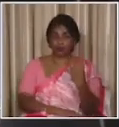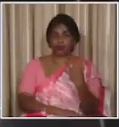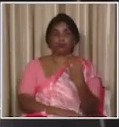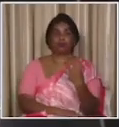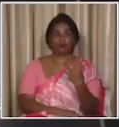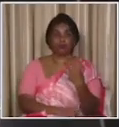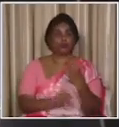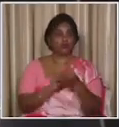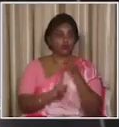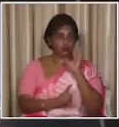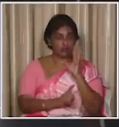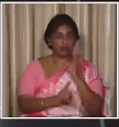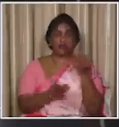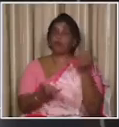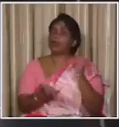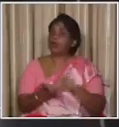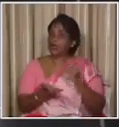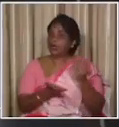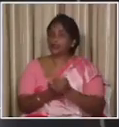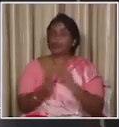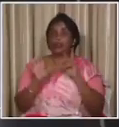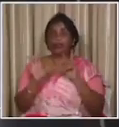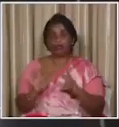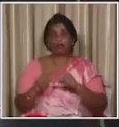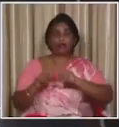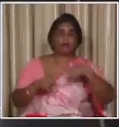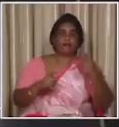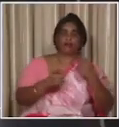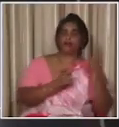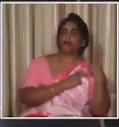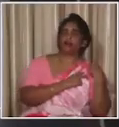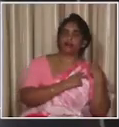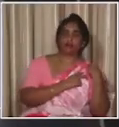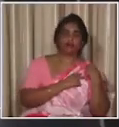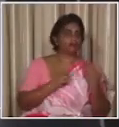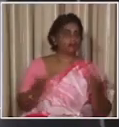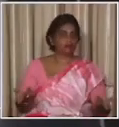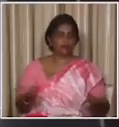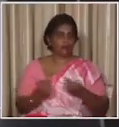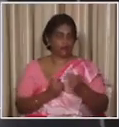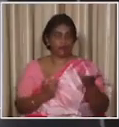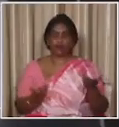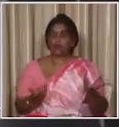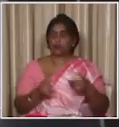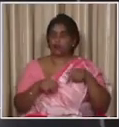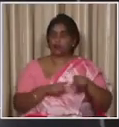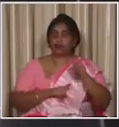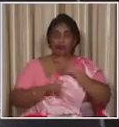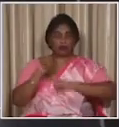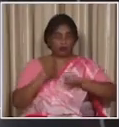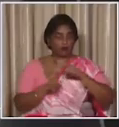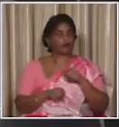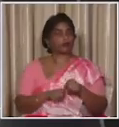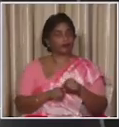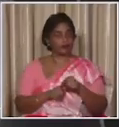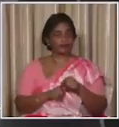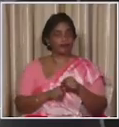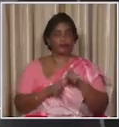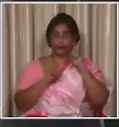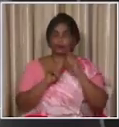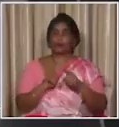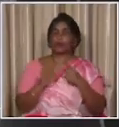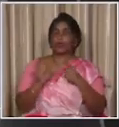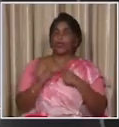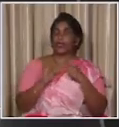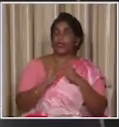ඉන්නවා සභාපතිව පුටුවේ, ඉතුරු අට ඉන්නවා කියලා වෙනතරතුරක. හැබැයි එතකොට මොකද වෙන්නේ? මේ දැන් කතා කරන්නේ